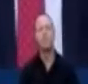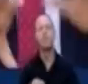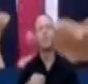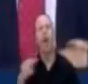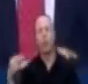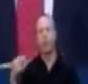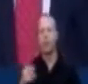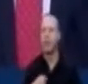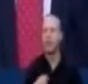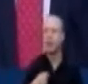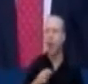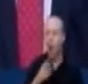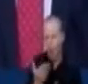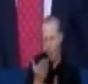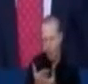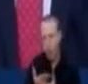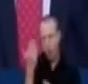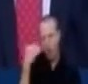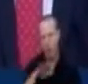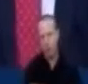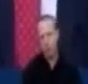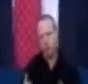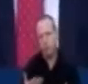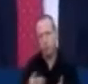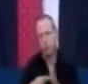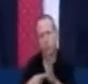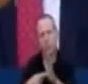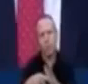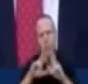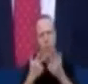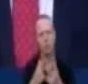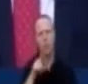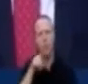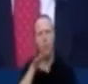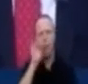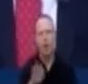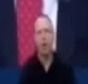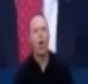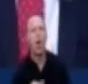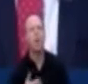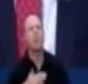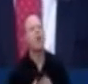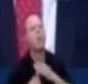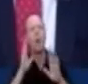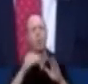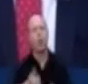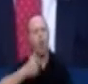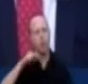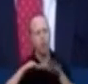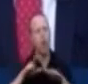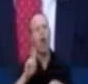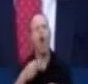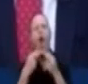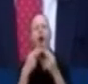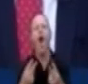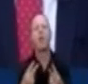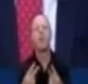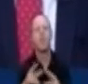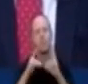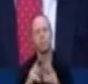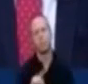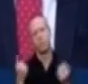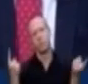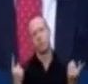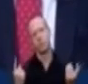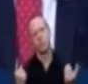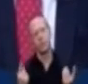האלה היו מונחות בפני הציבור הישראלי ב-17 למרץ, והוא בחר. ראש הממשלה היה יכול להגיב בצורה אחרת,